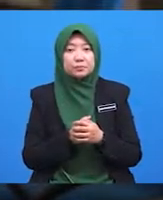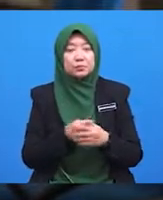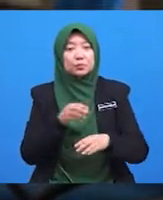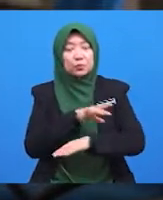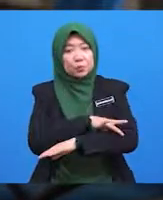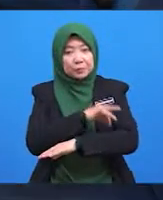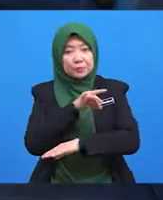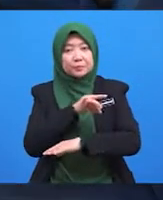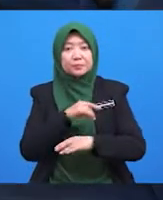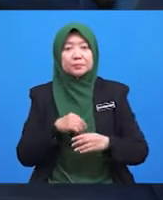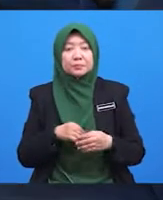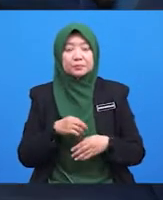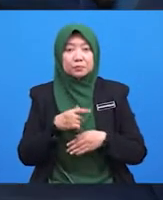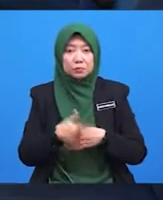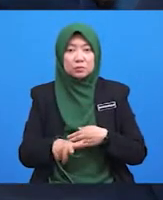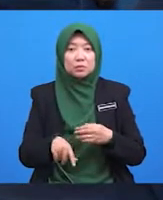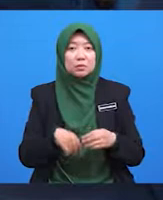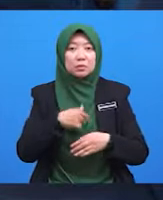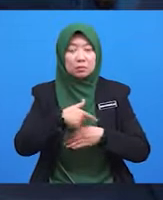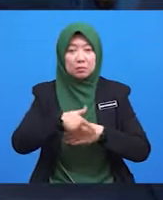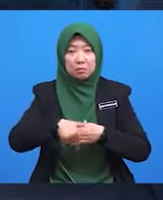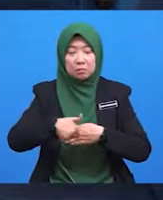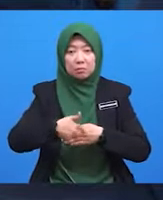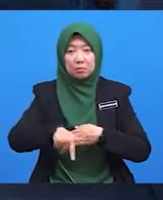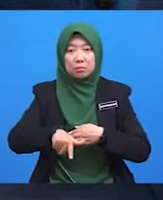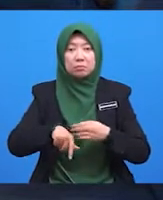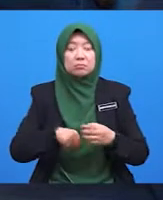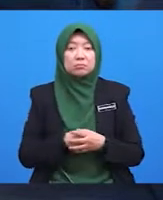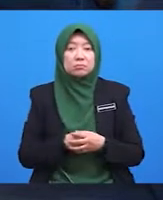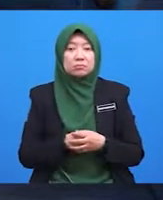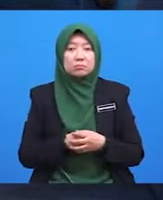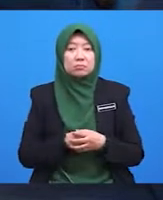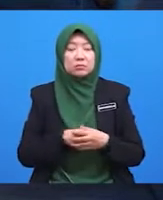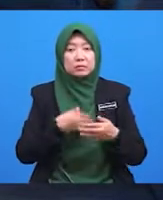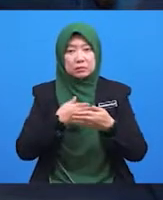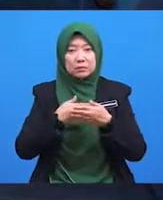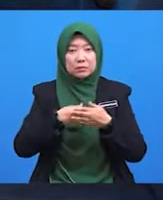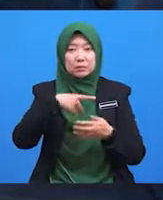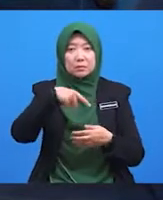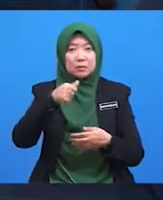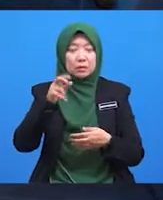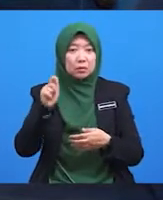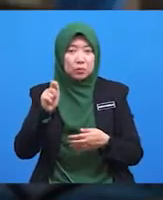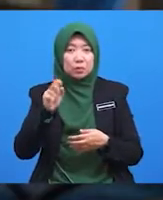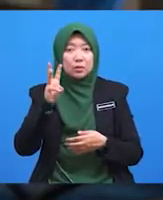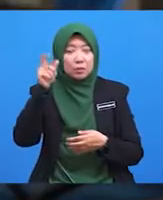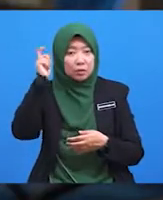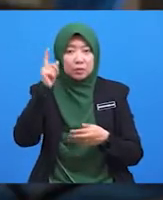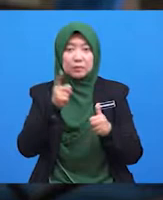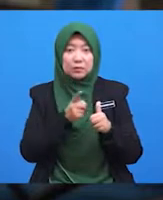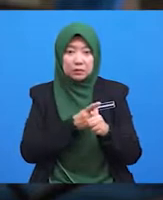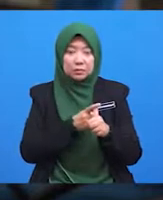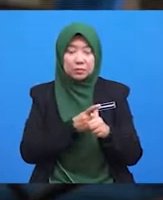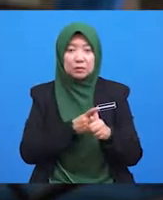kulit melecit, sunburn dan lebam pada atau berdekatan parut 6 bulan pertama,